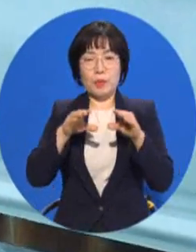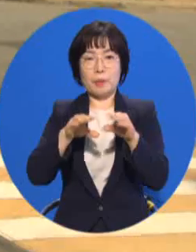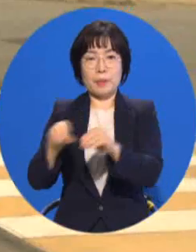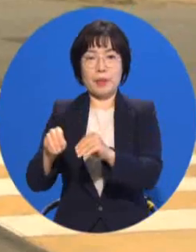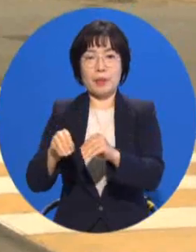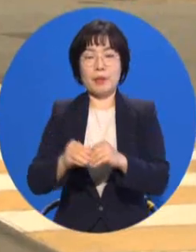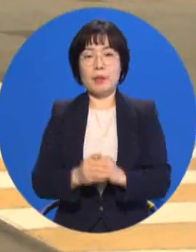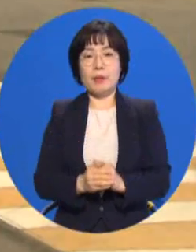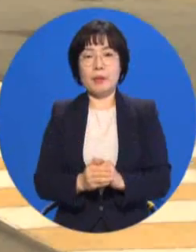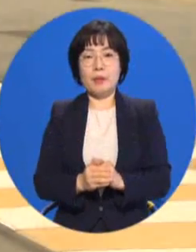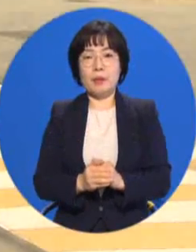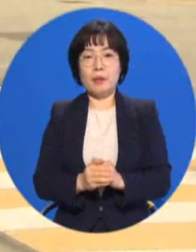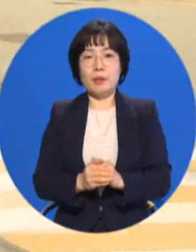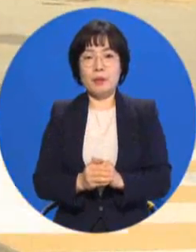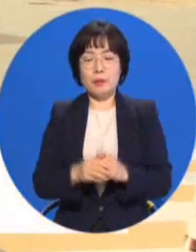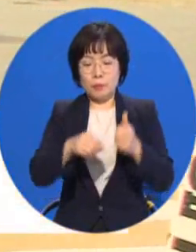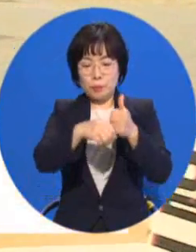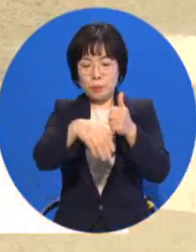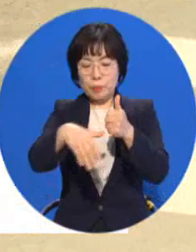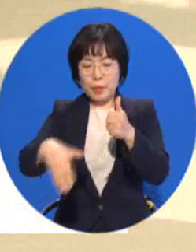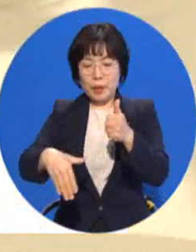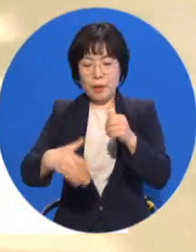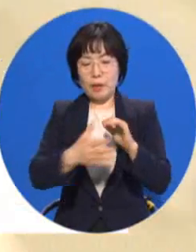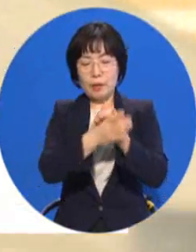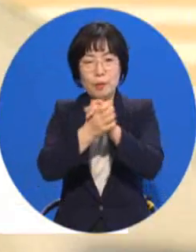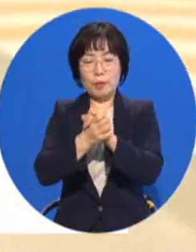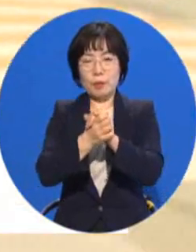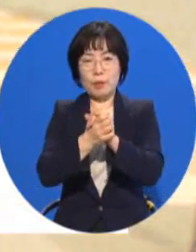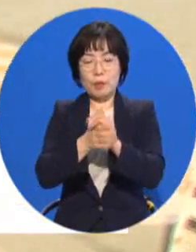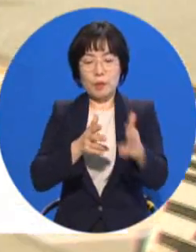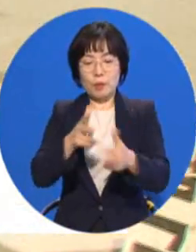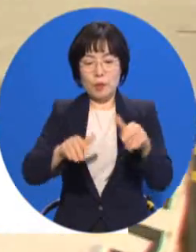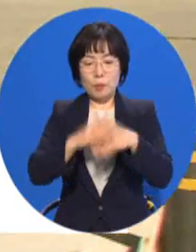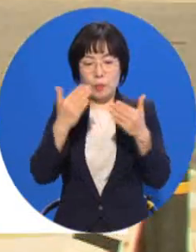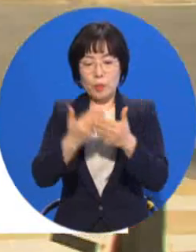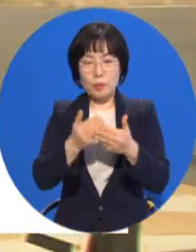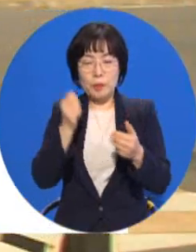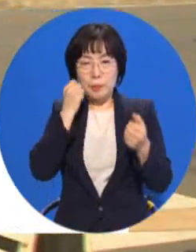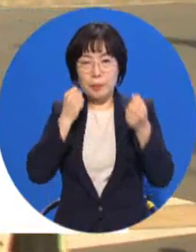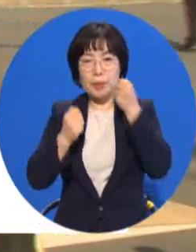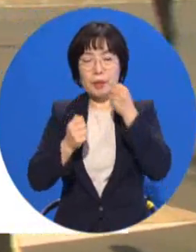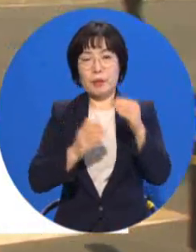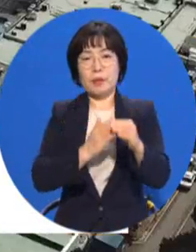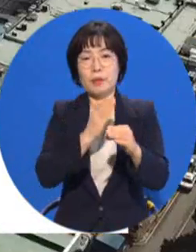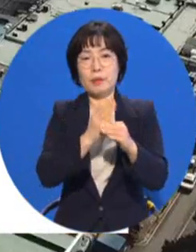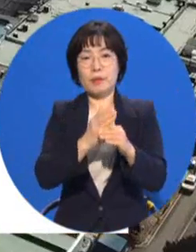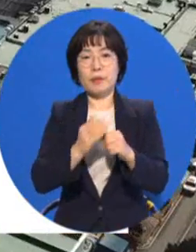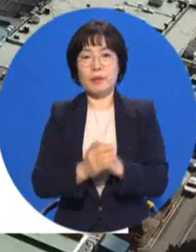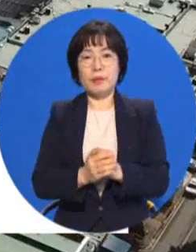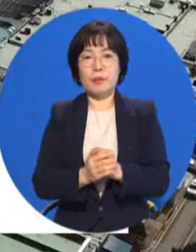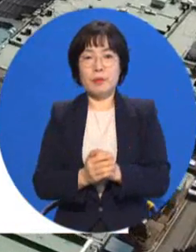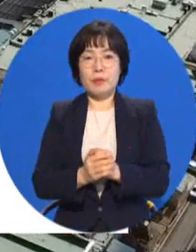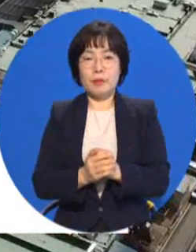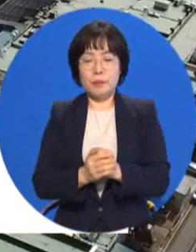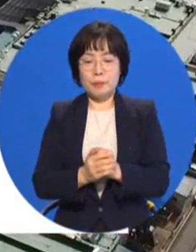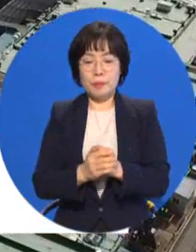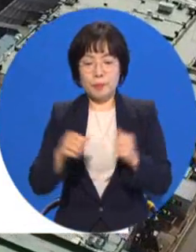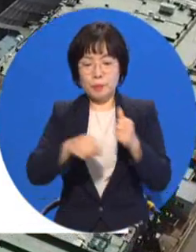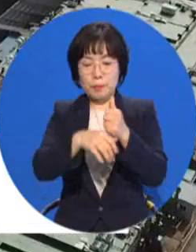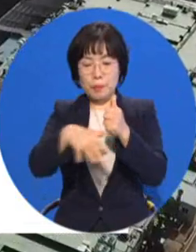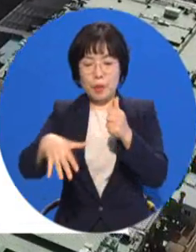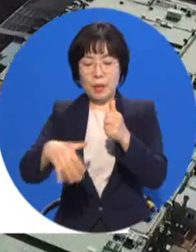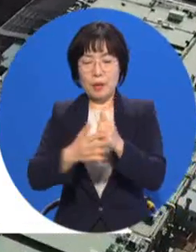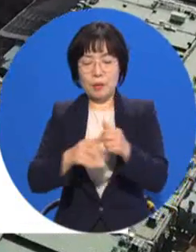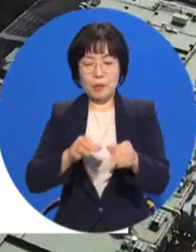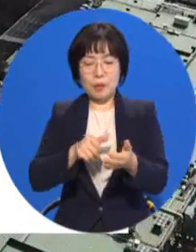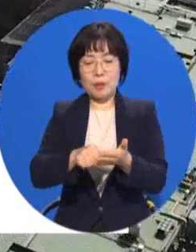겁니다. 이에 따라 수백 개에 달하는 협력업체들이 줄줄이 타격을 입고 있습니다. 당장 최대 협력업체 가운데